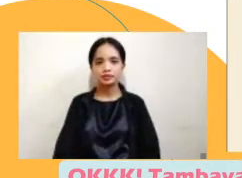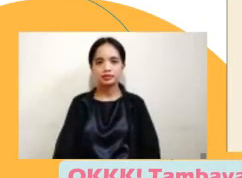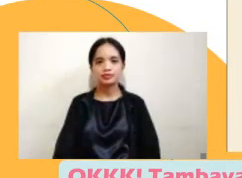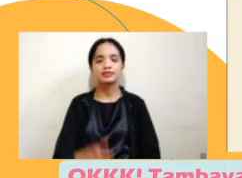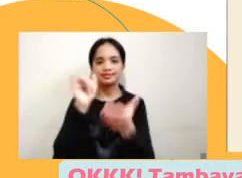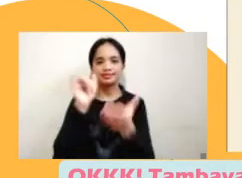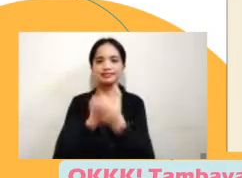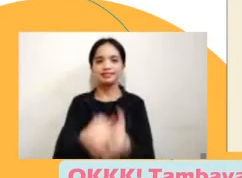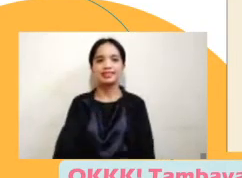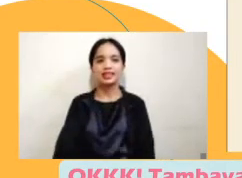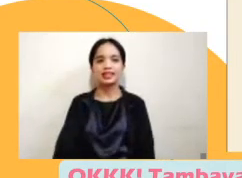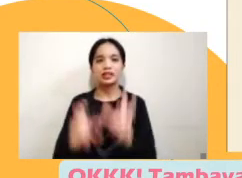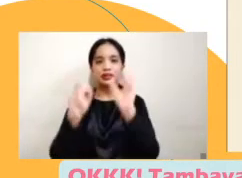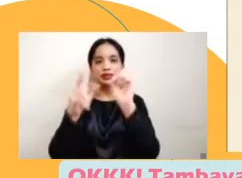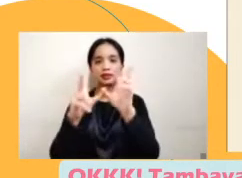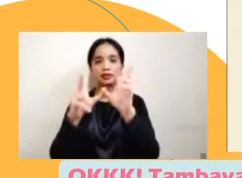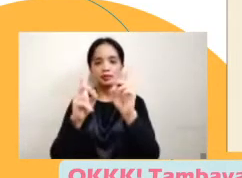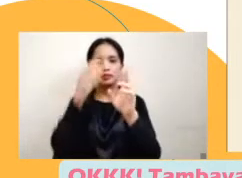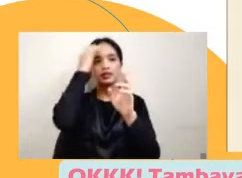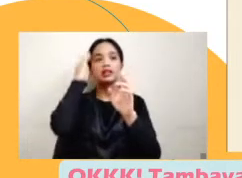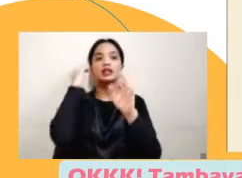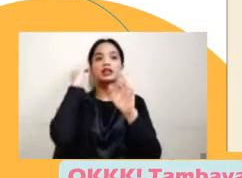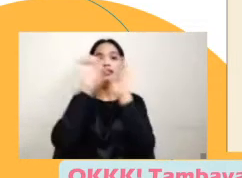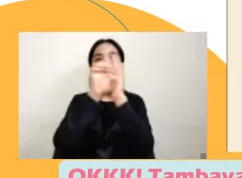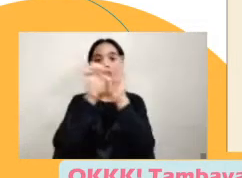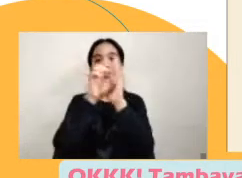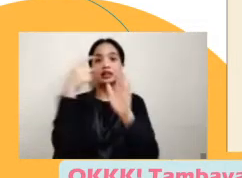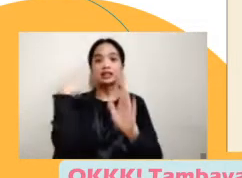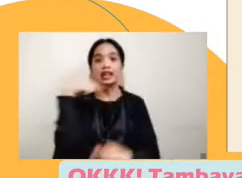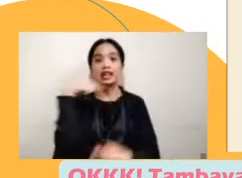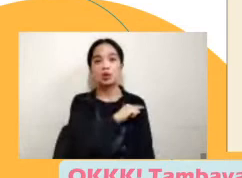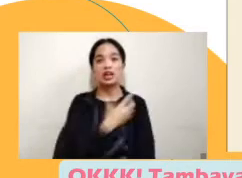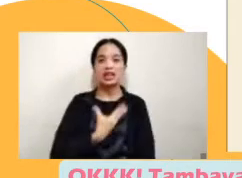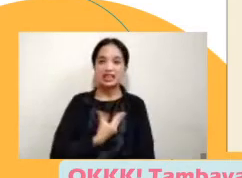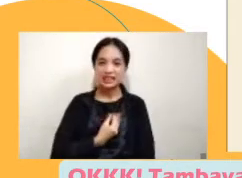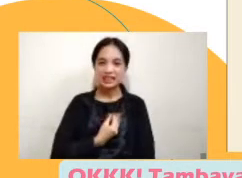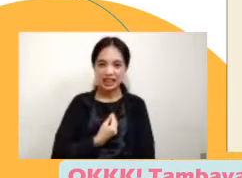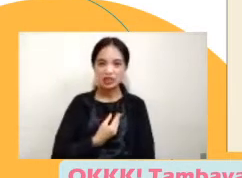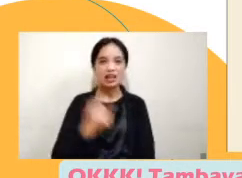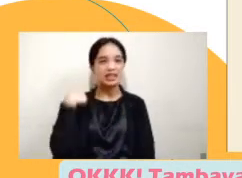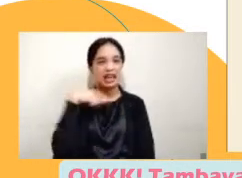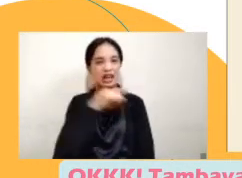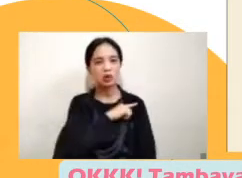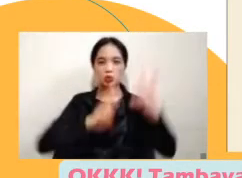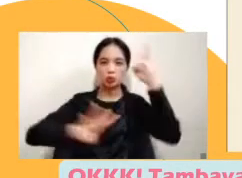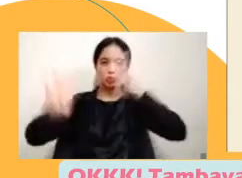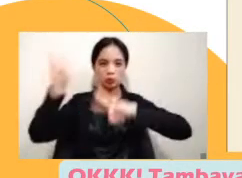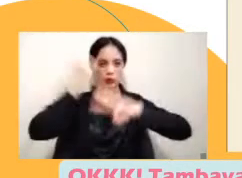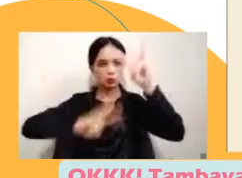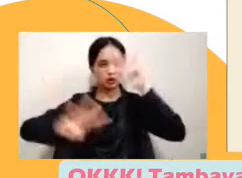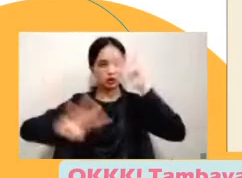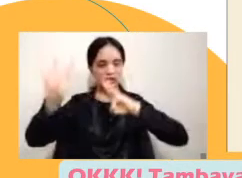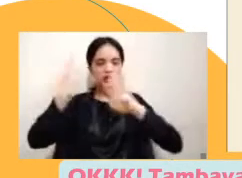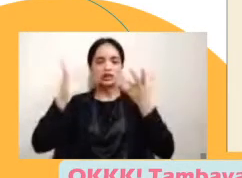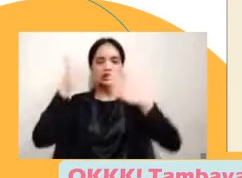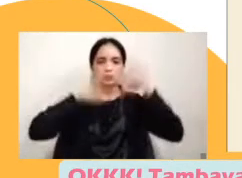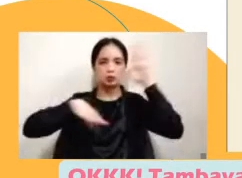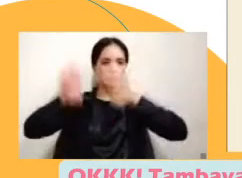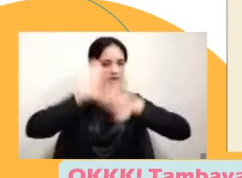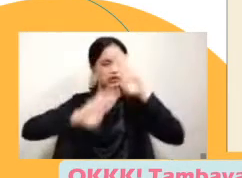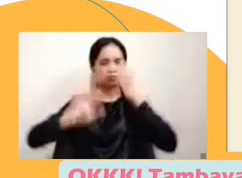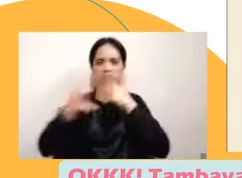Ayan, no? Nasa kapag kunwari tayo ay natatakot, tayo ay nag-aalala, no? Tayo ay nasa gitna